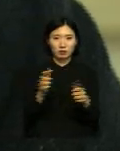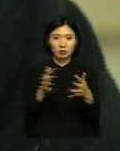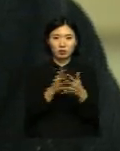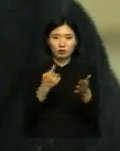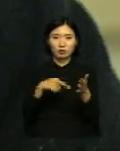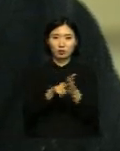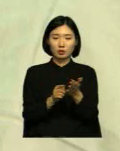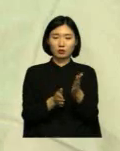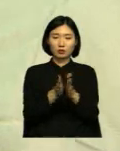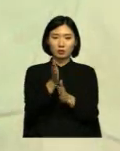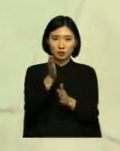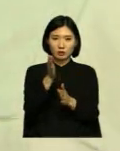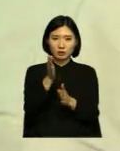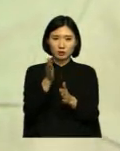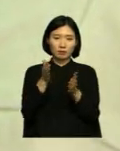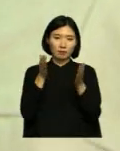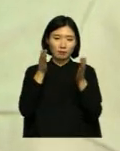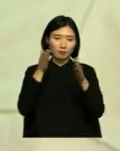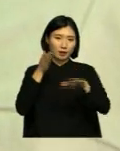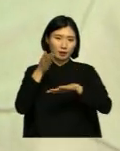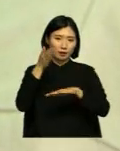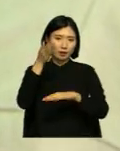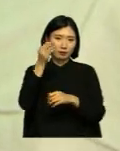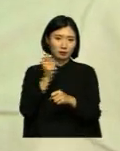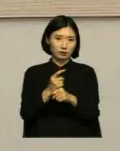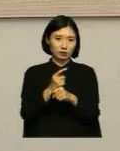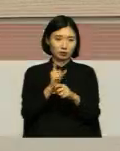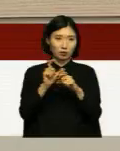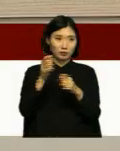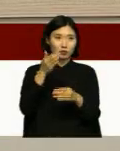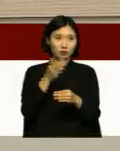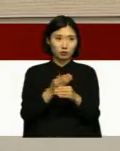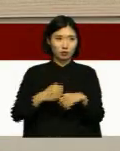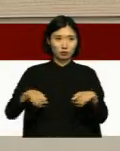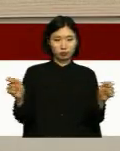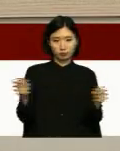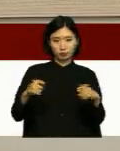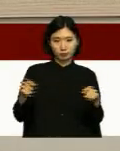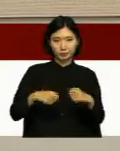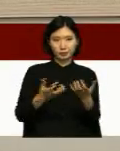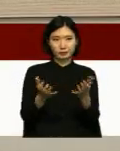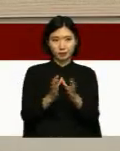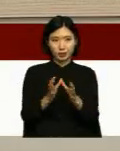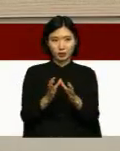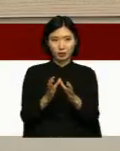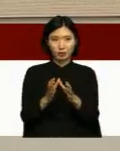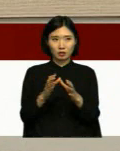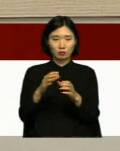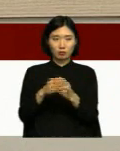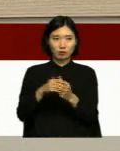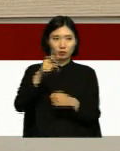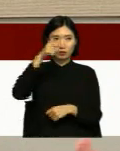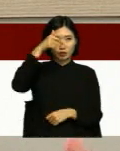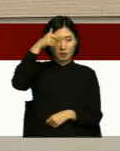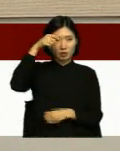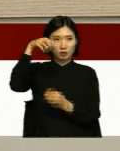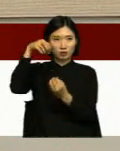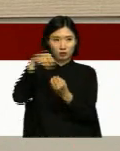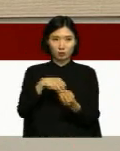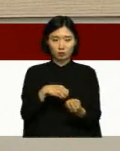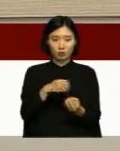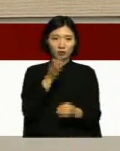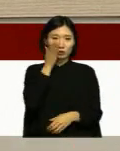도시재생의 방향성을 고민 중입니다. 풍물패라든지 전통 찻집이라든지